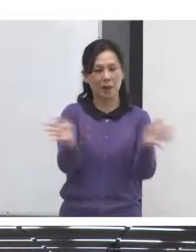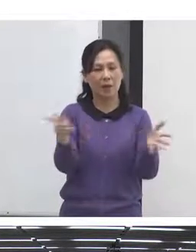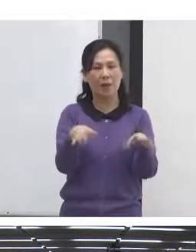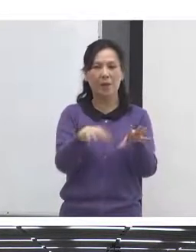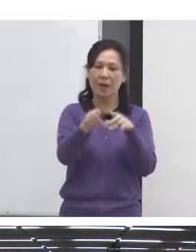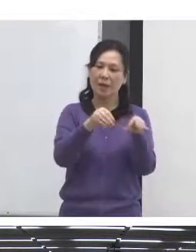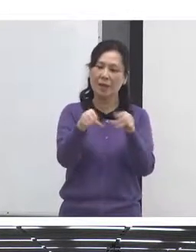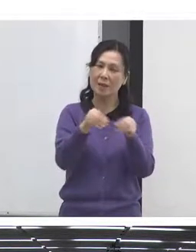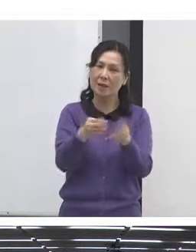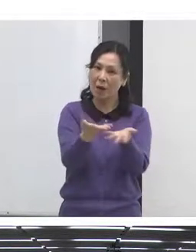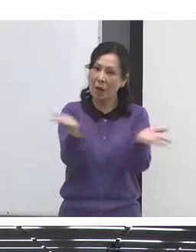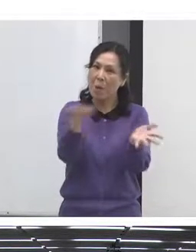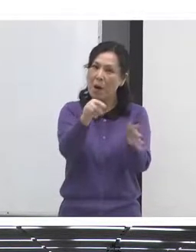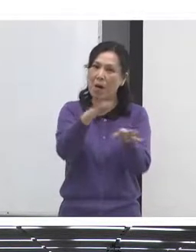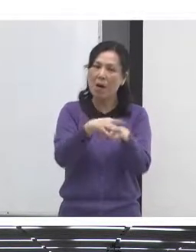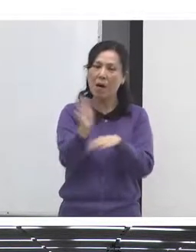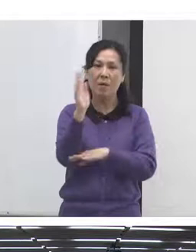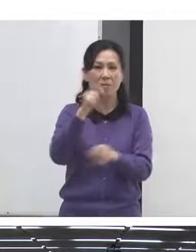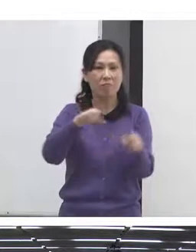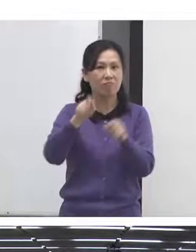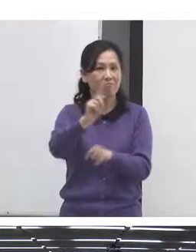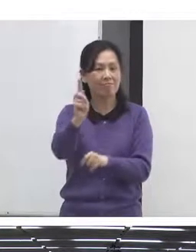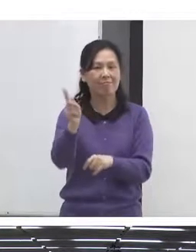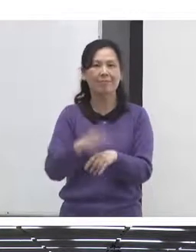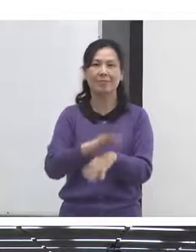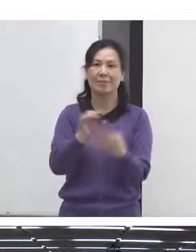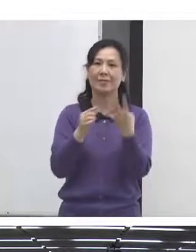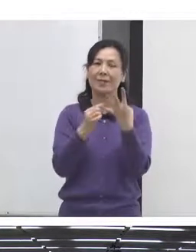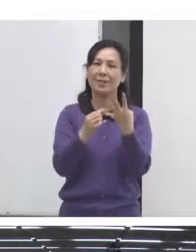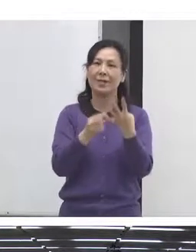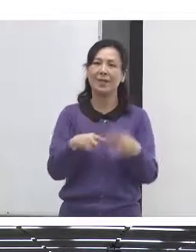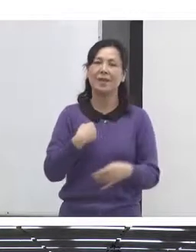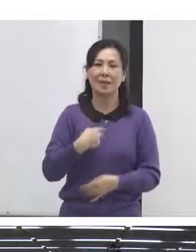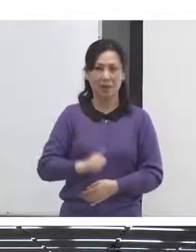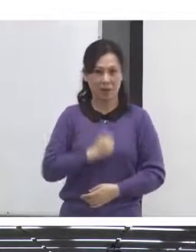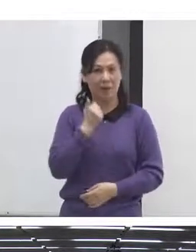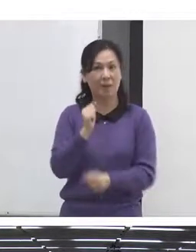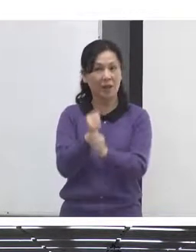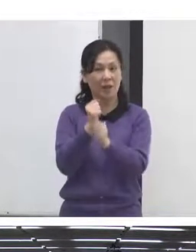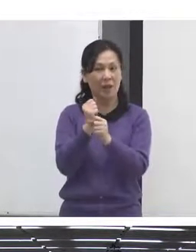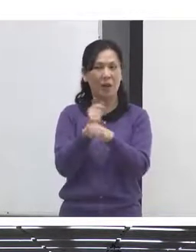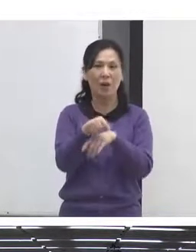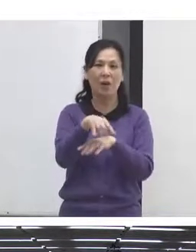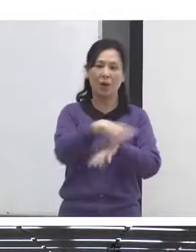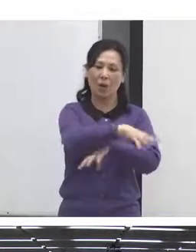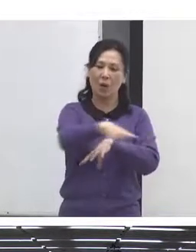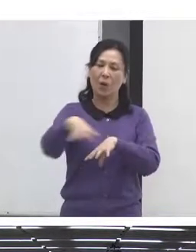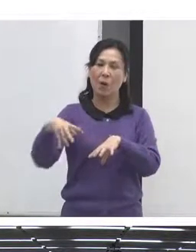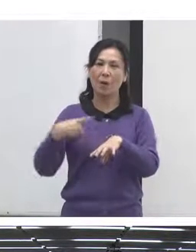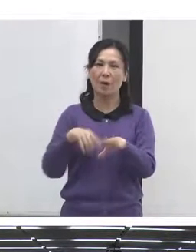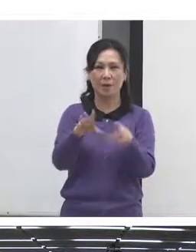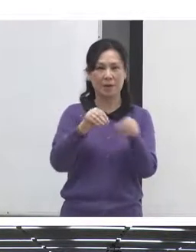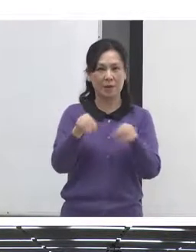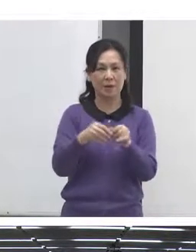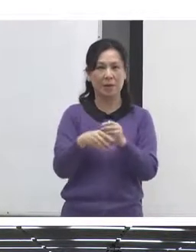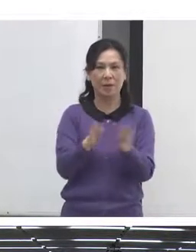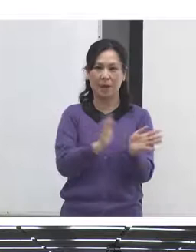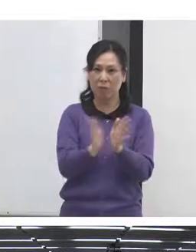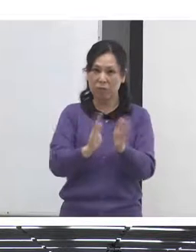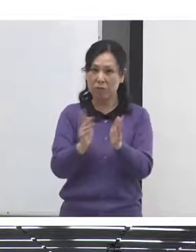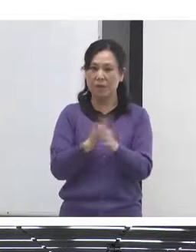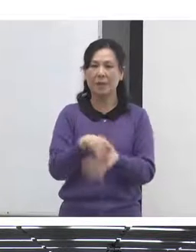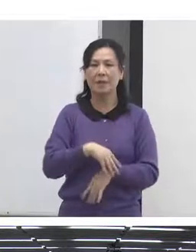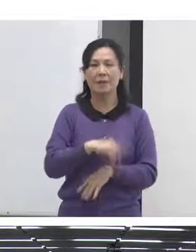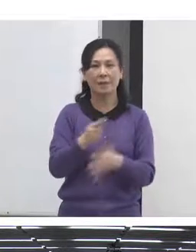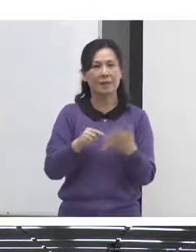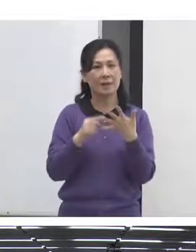一个政策。那再来我会讲到一些就是我比较实作的部分是如何做这个空间资料分析的。那我也会谈论到一些有